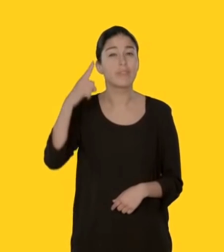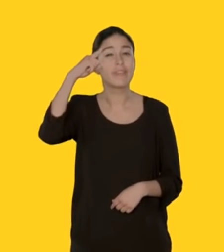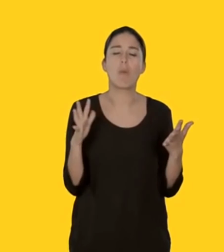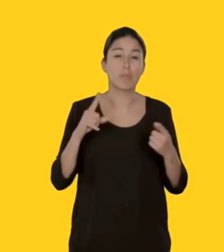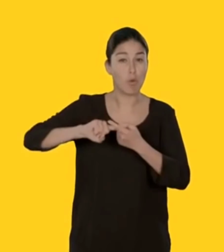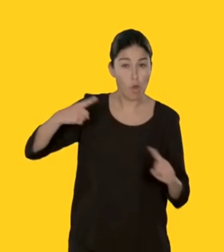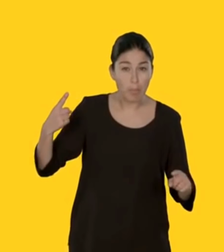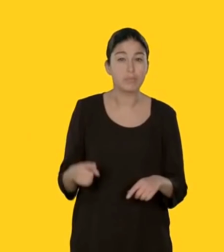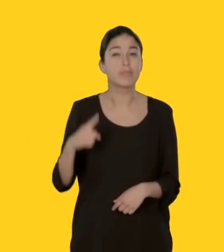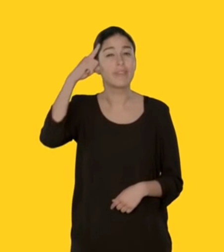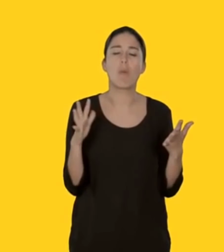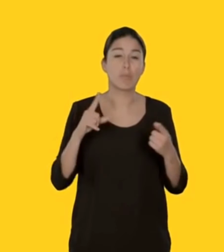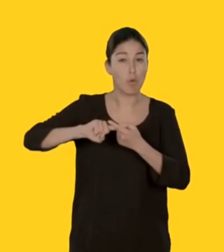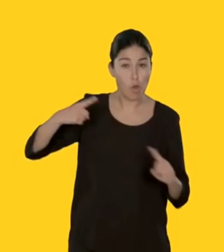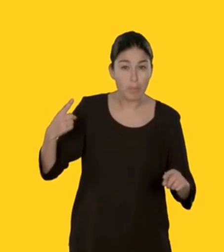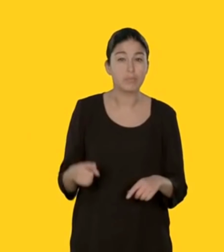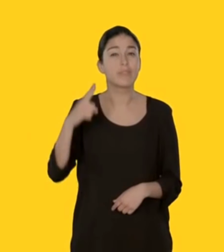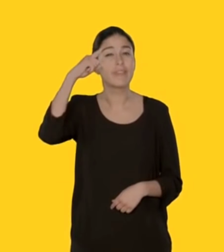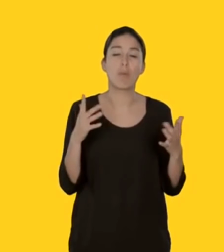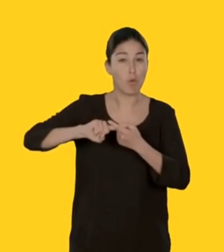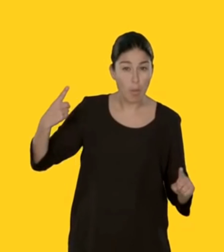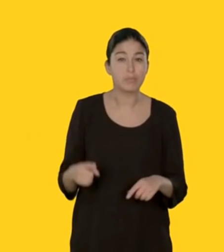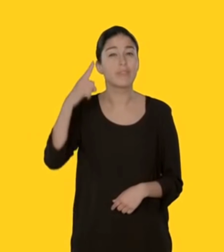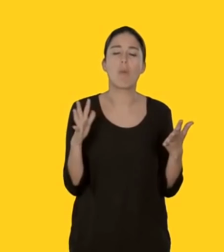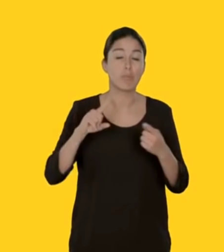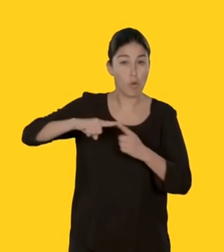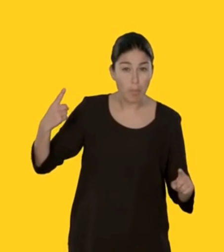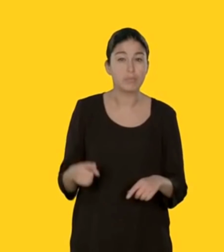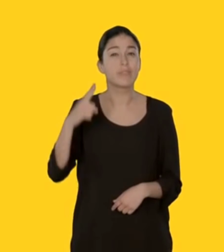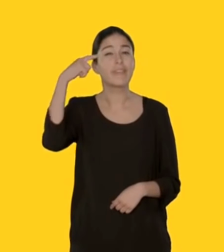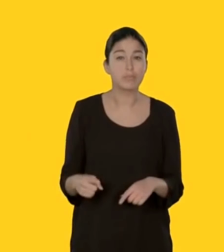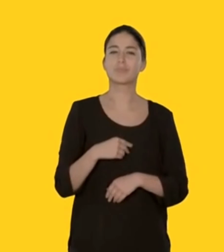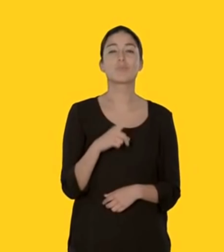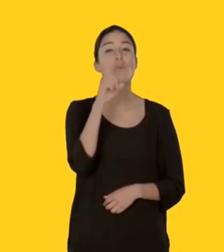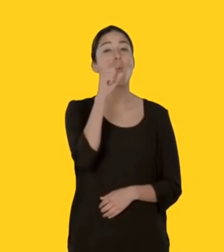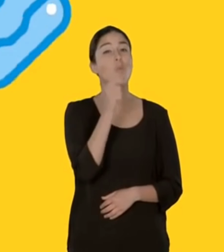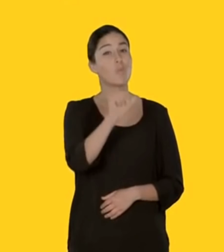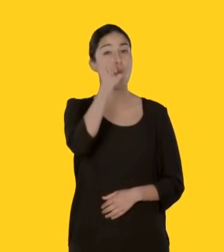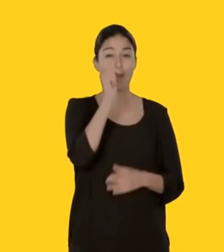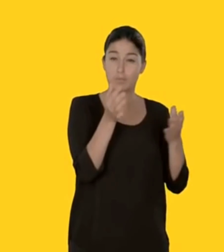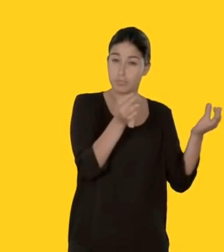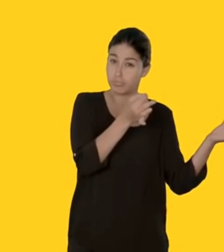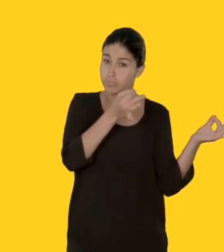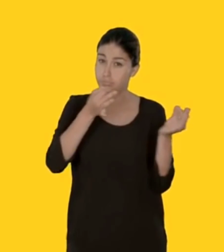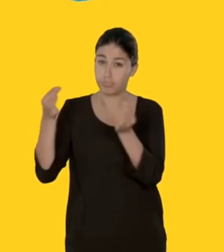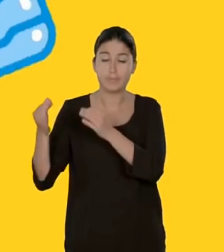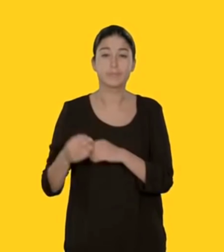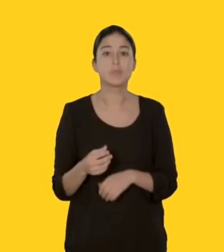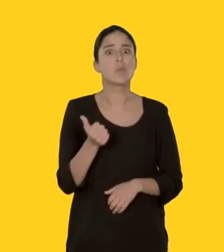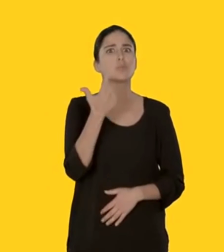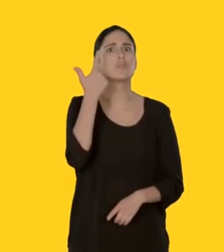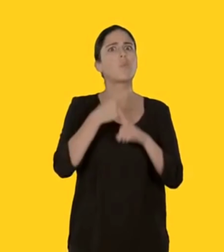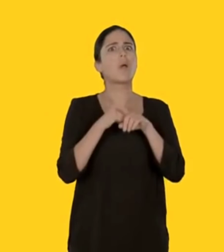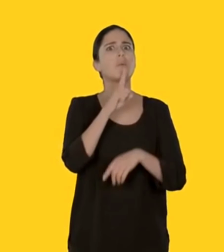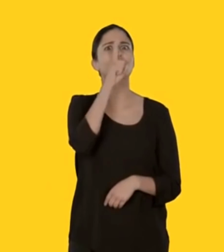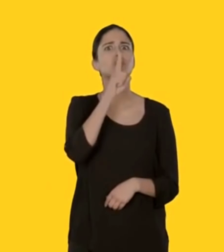crampes, crampes, crampes, crampes, crampes, crampes. Buvez régulièrement de l'eau.